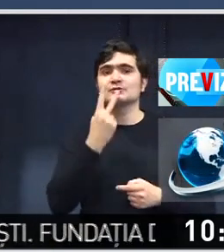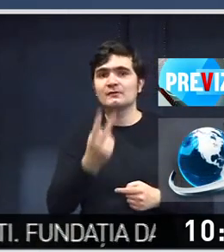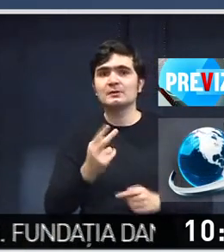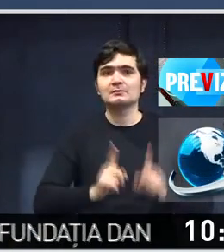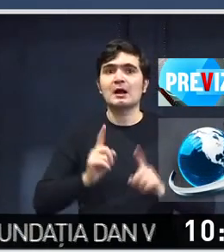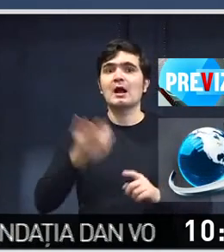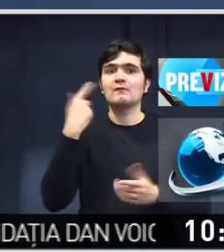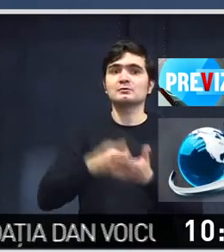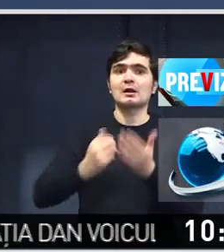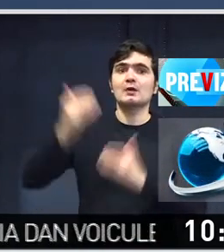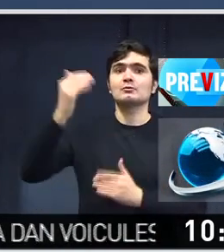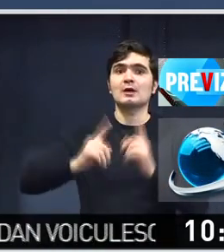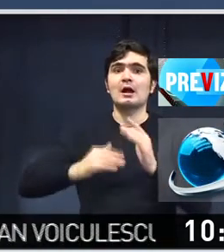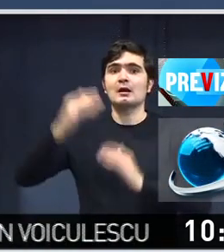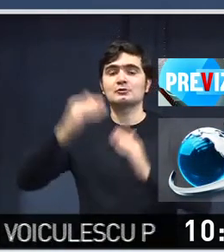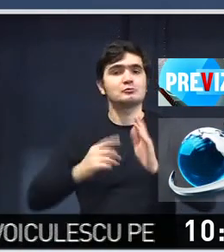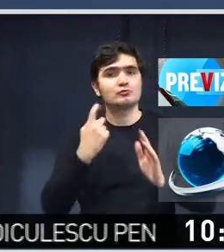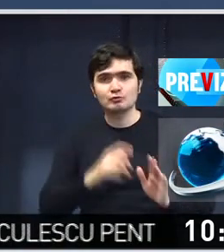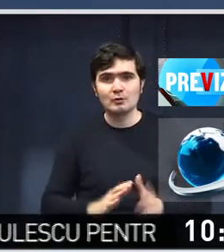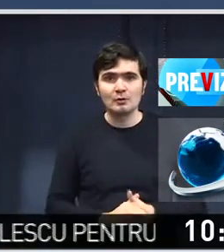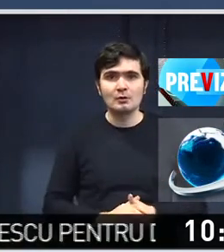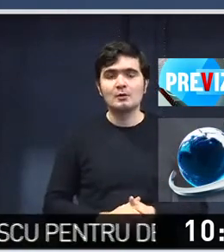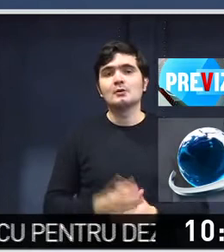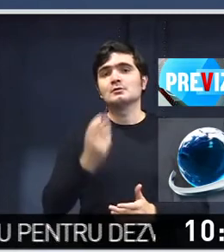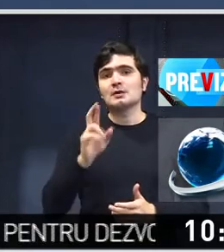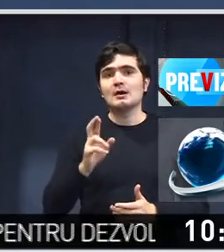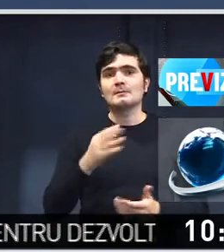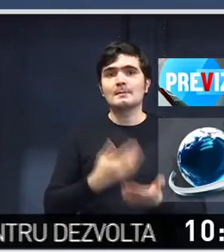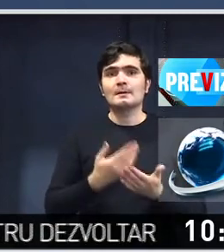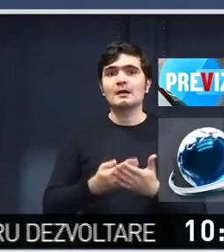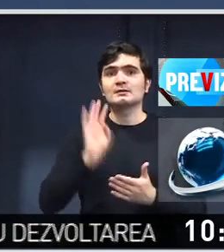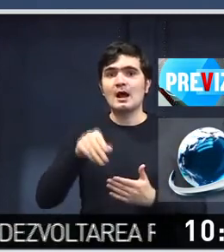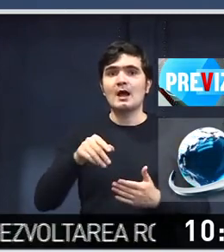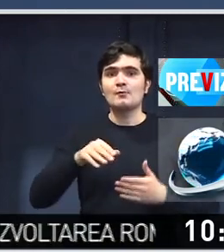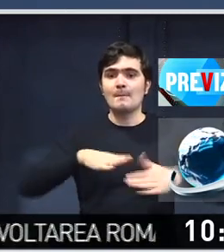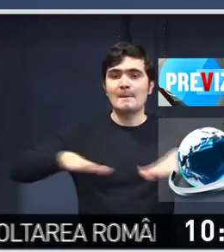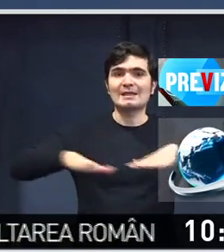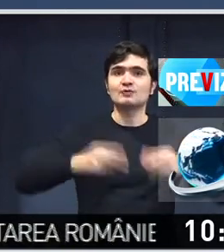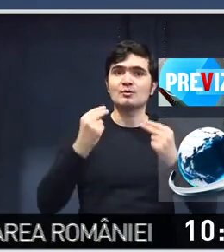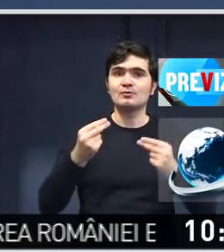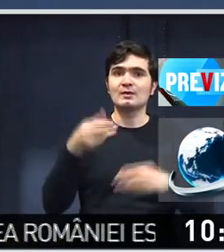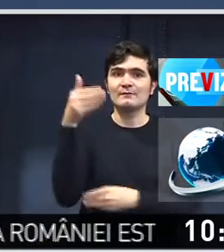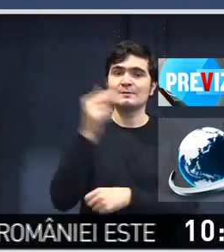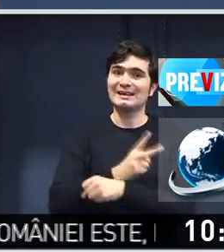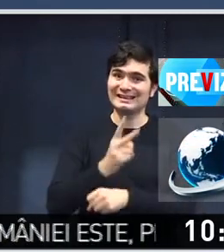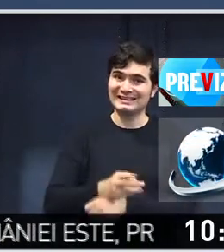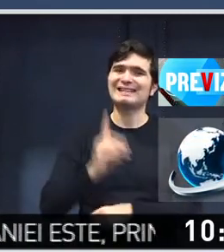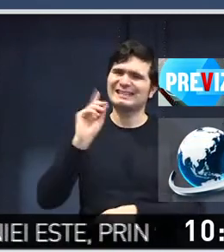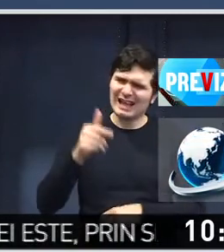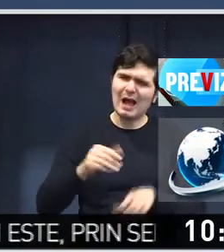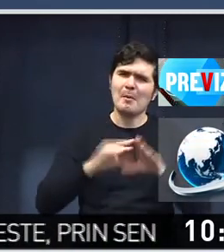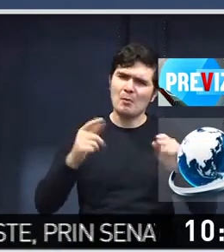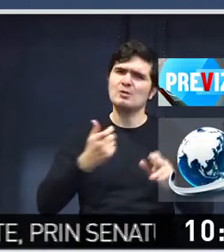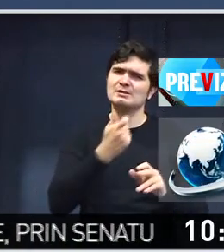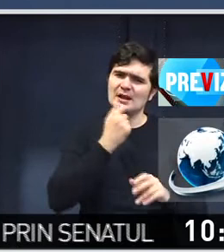dacă asta e o creștere și așa mai departe. Dar, în principiu, ca să ai manageri buni la companiile de stat, da, ele au fost ani de zile, zeci